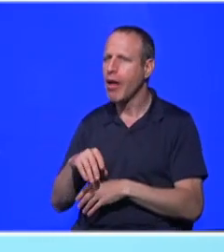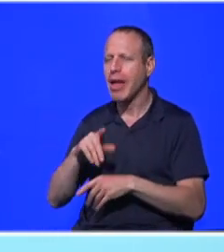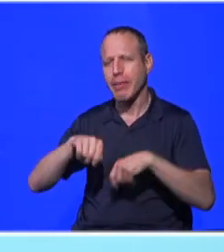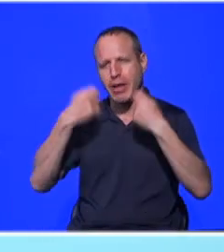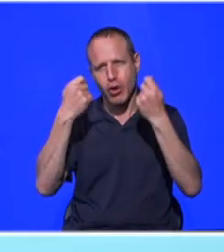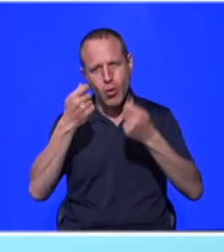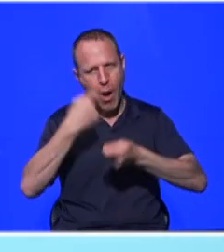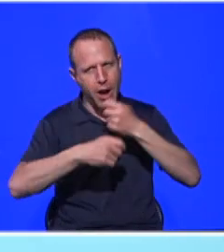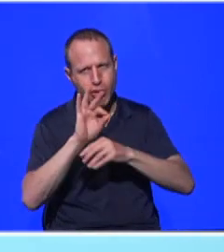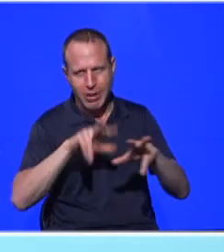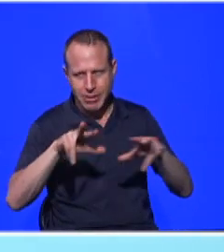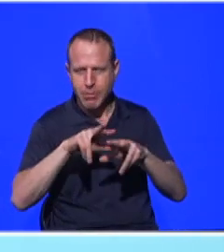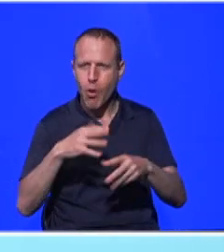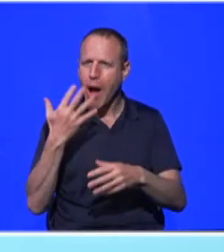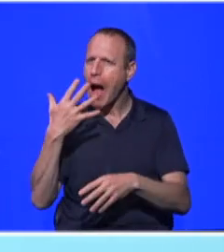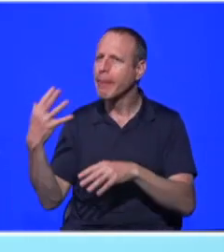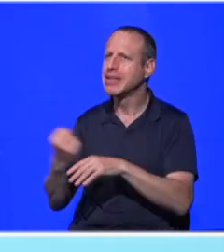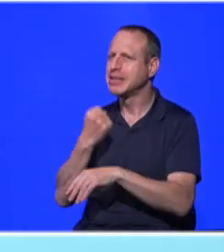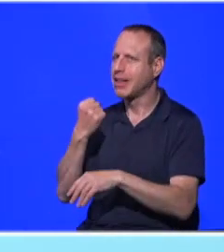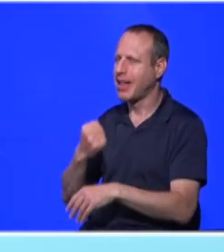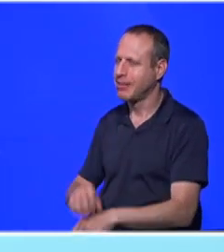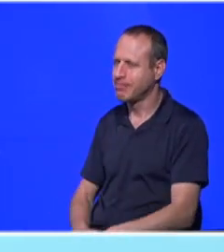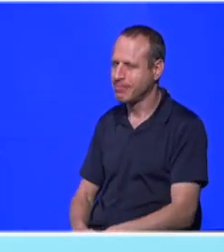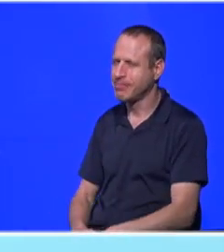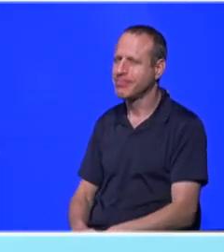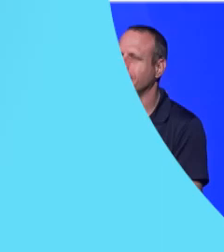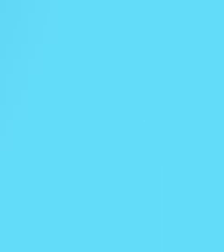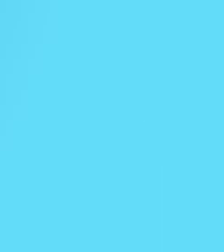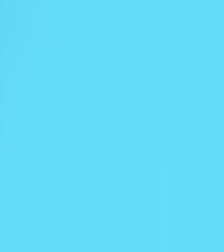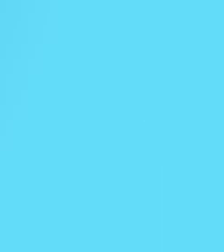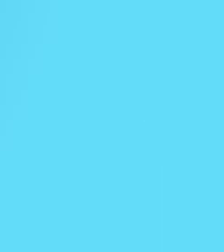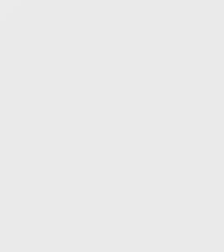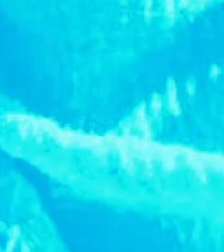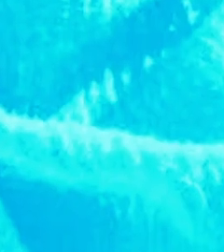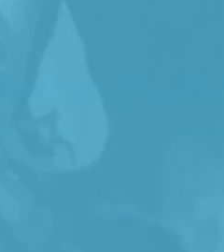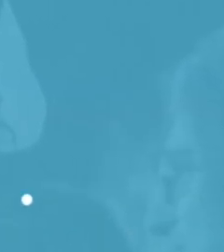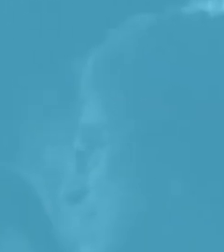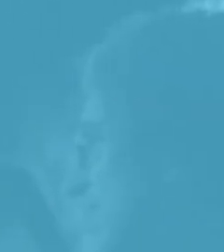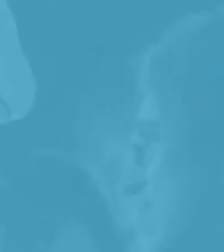הכלכלי של הציבור. כן, 100%, אז כמה ניצחת. תודה רבה לך.